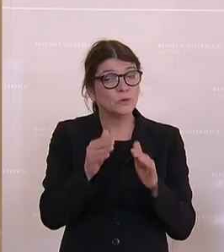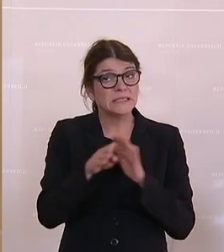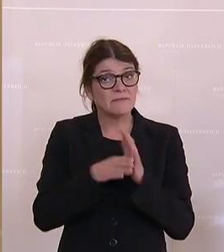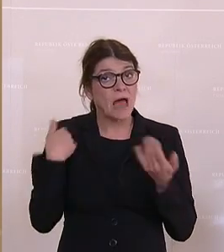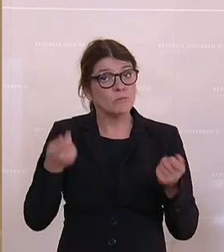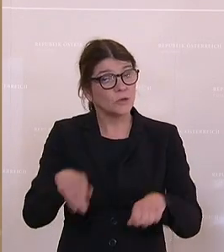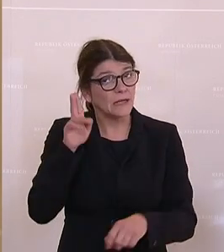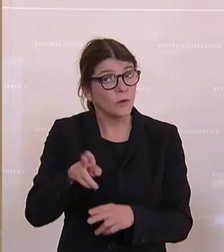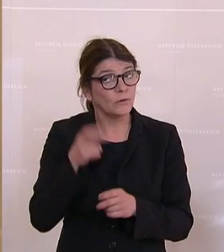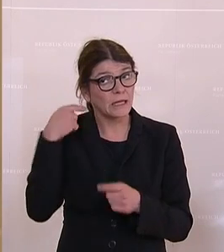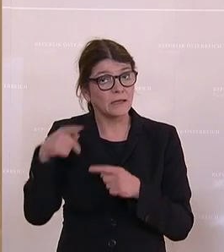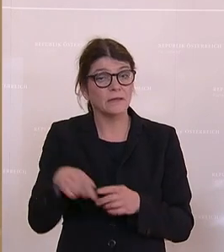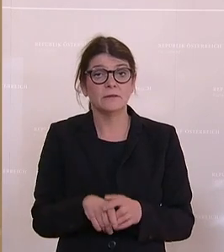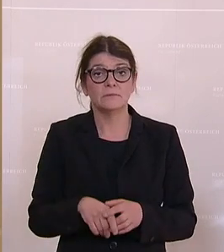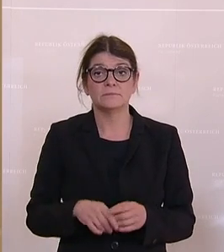wurde?